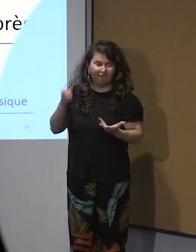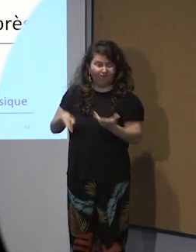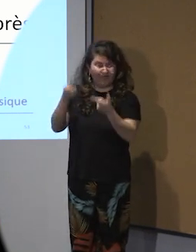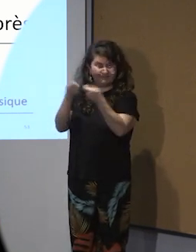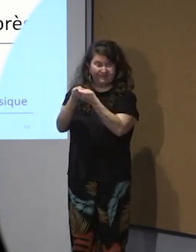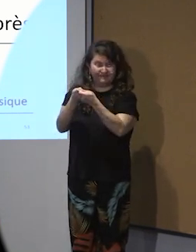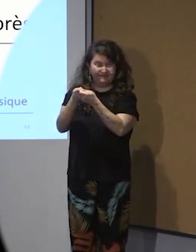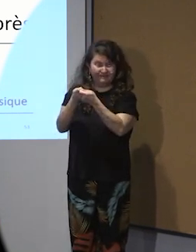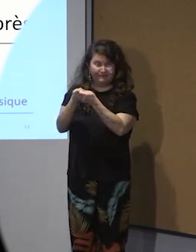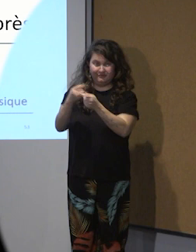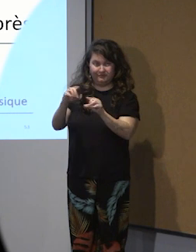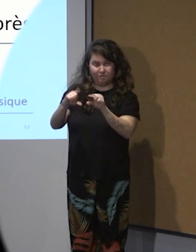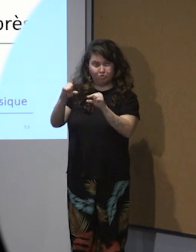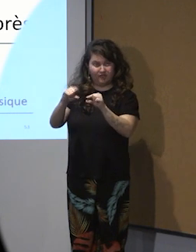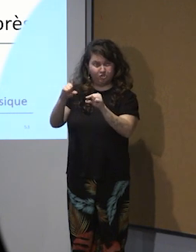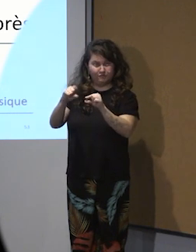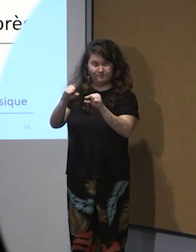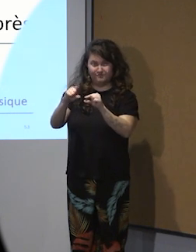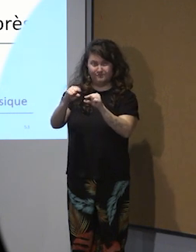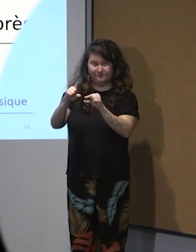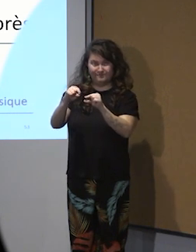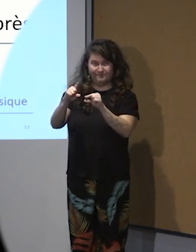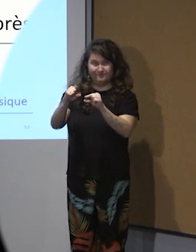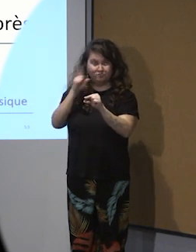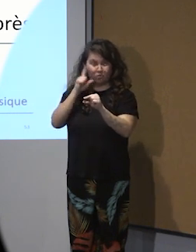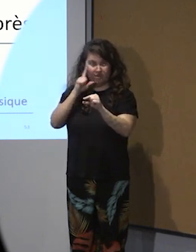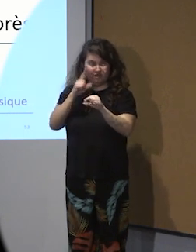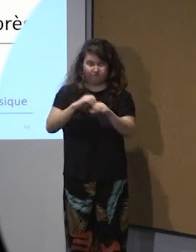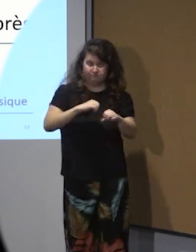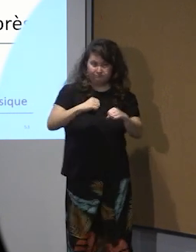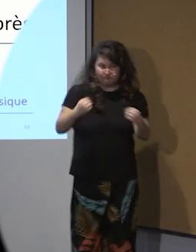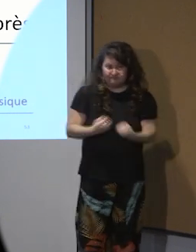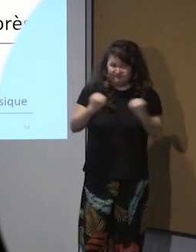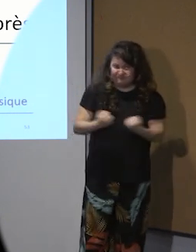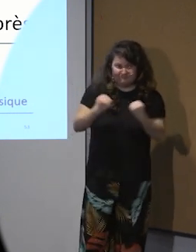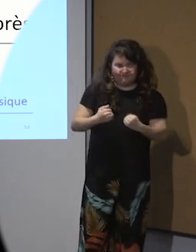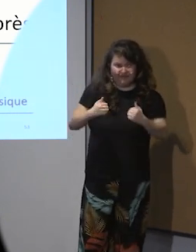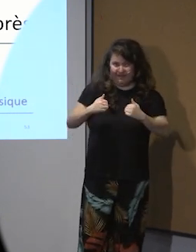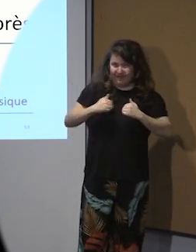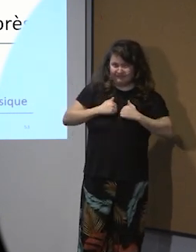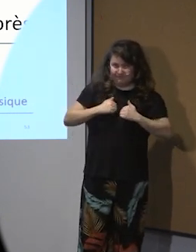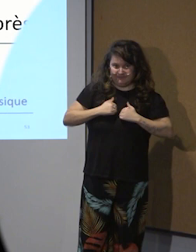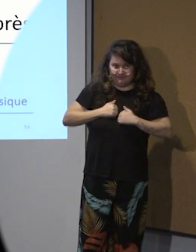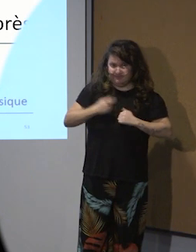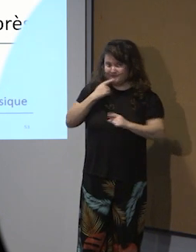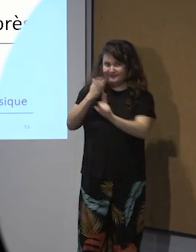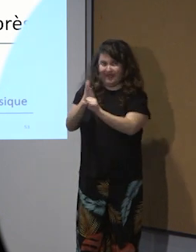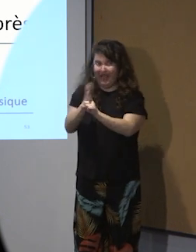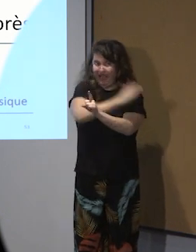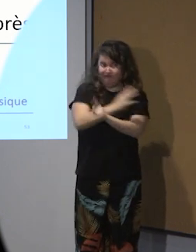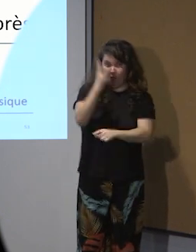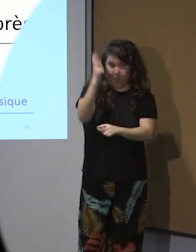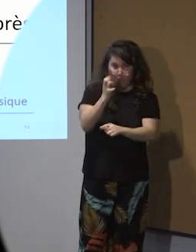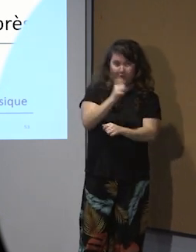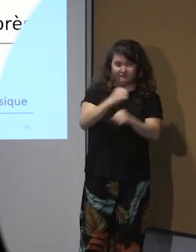la posologie justement à votre activité et puis de réaliser une glycémie avant, pendant et